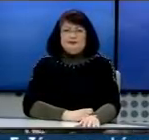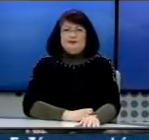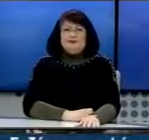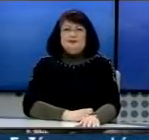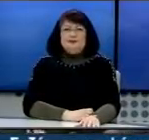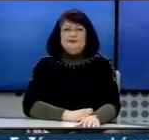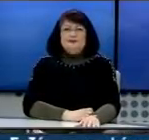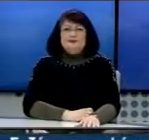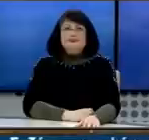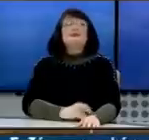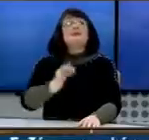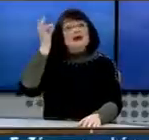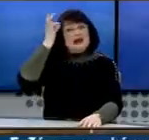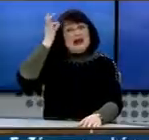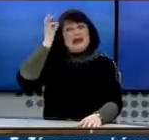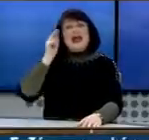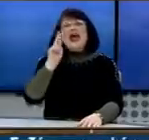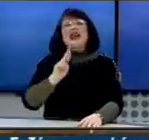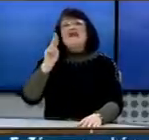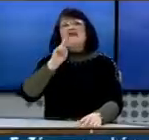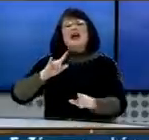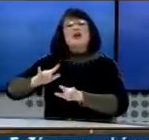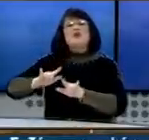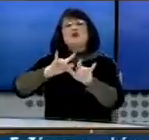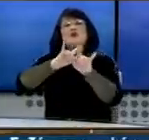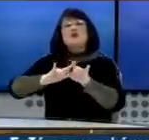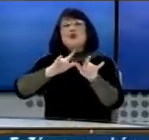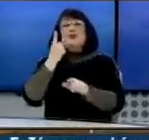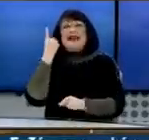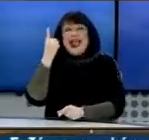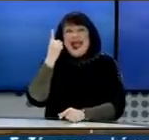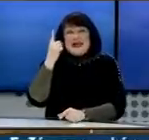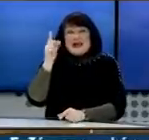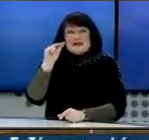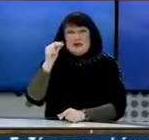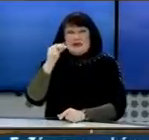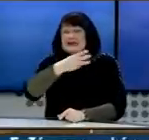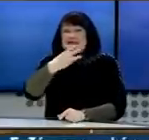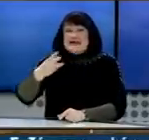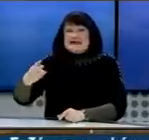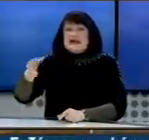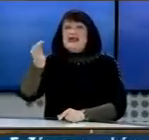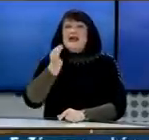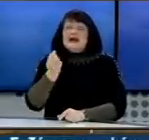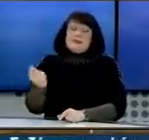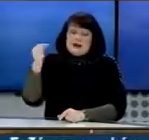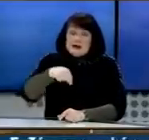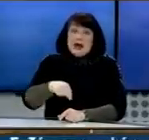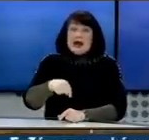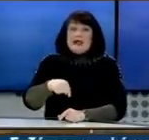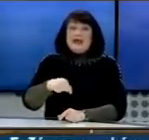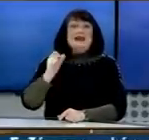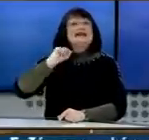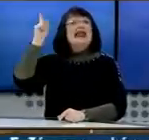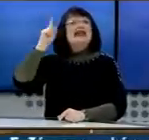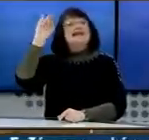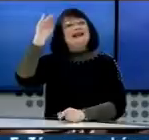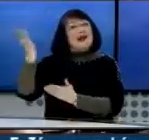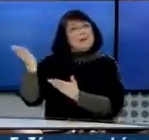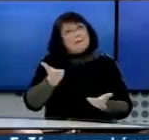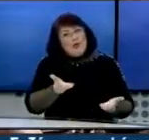Ναι, αυτά τα Ραφάλ για τα οποία ούτε ένα στέλεχός σας δεν καταδέχτηκε να έρθει στην τελετή